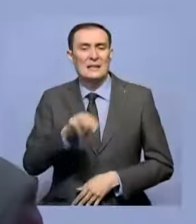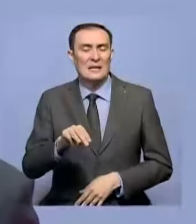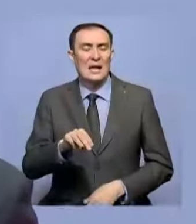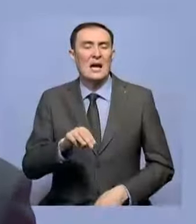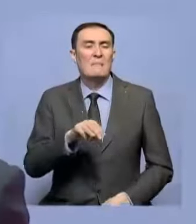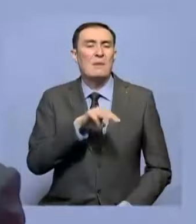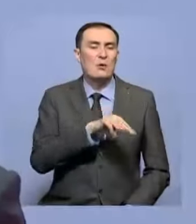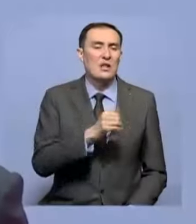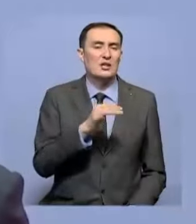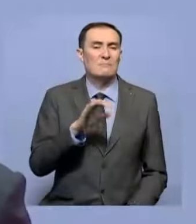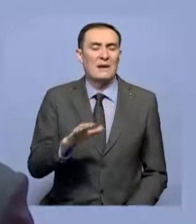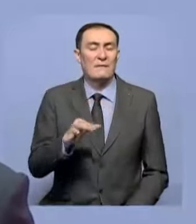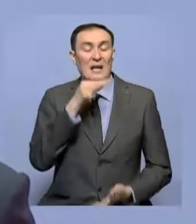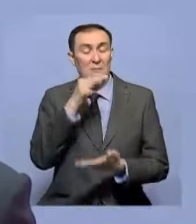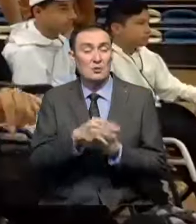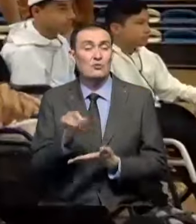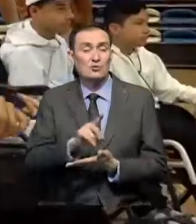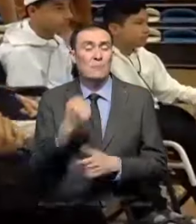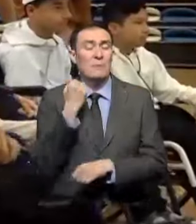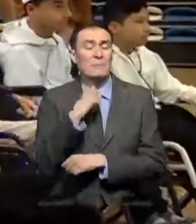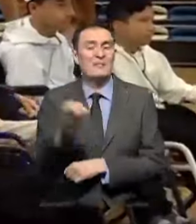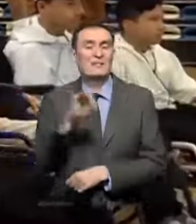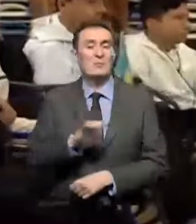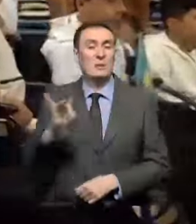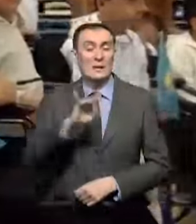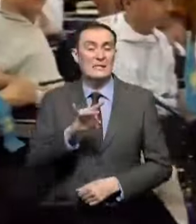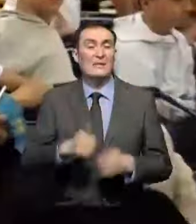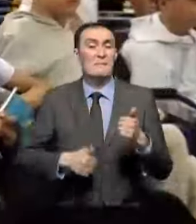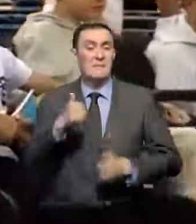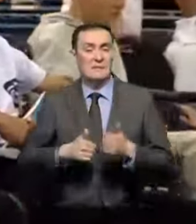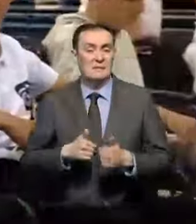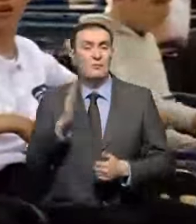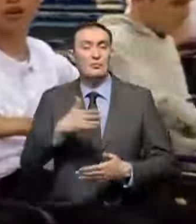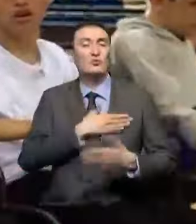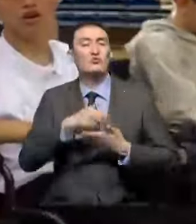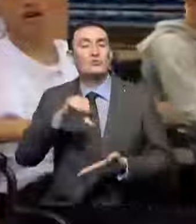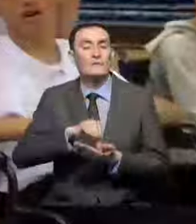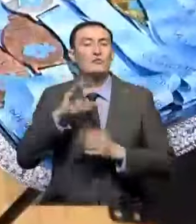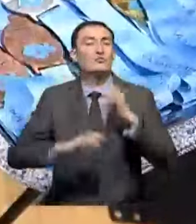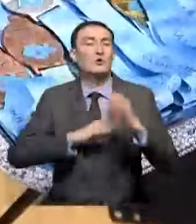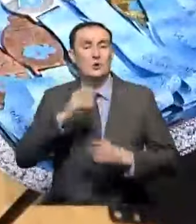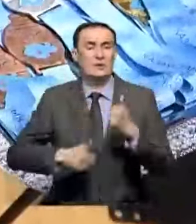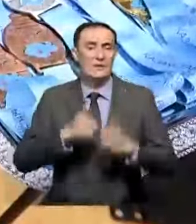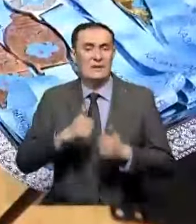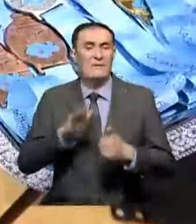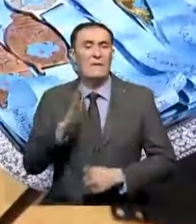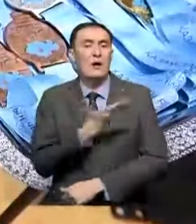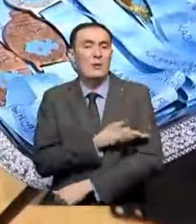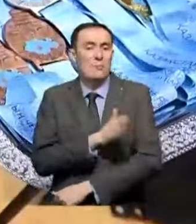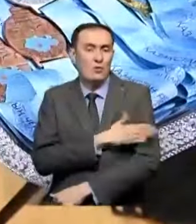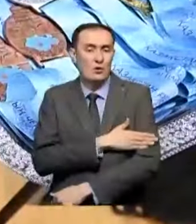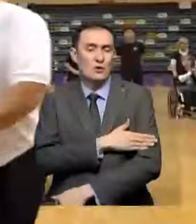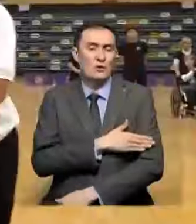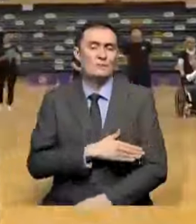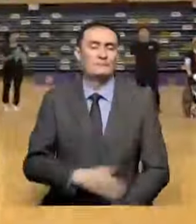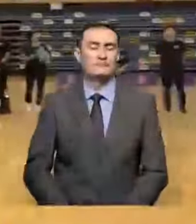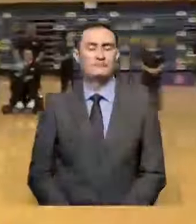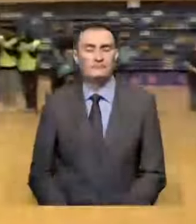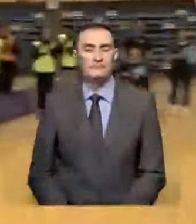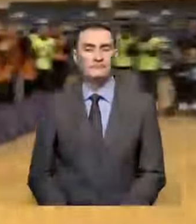маулена ашимбаев он отметил что победители республиканского первенства примут участие в международных соревнованиях в Польше и